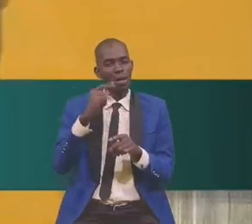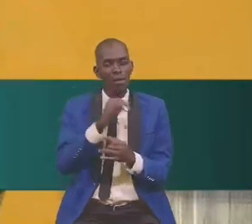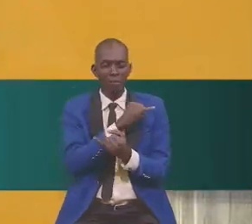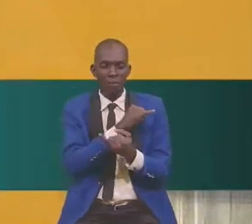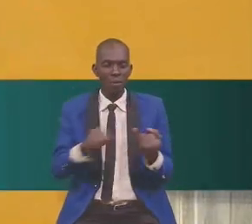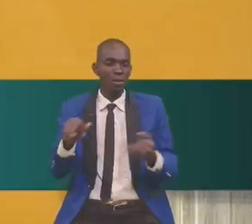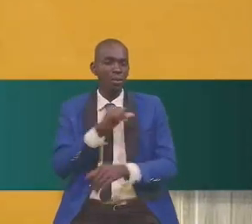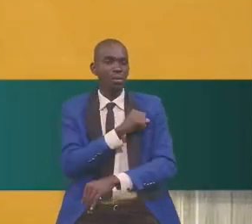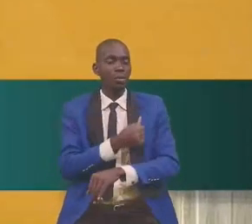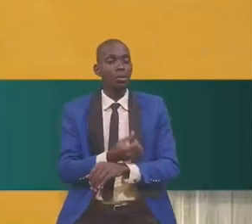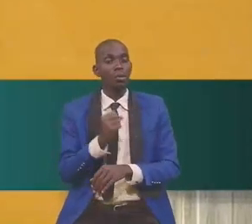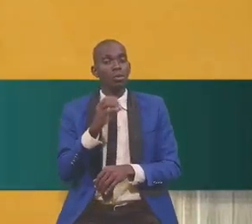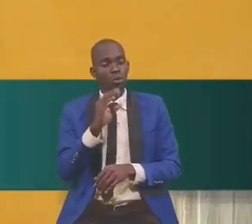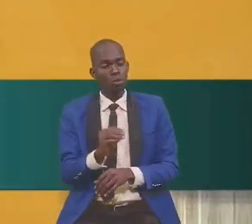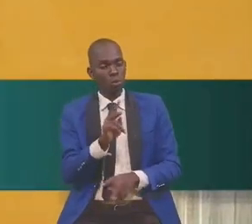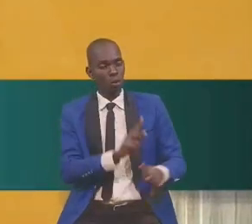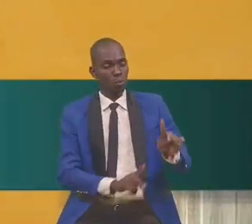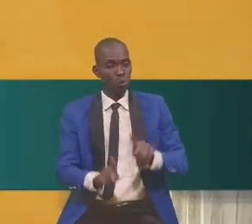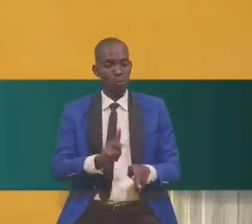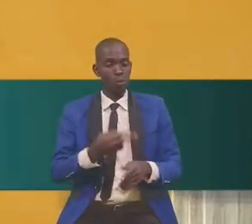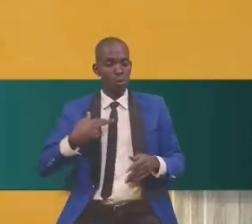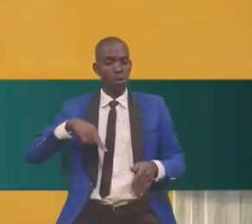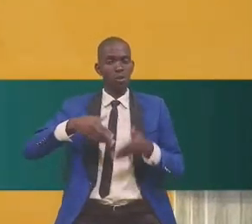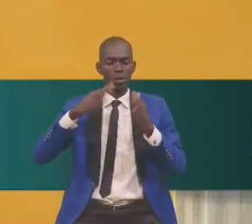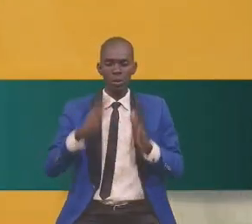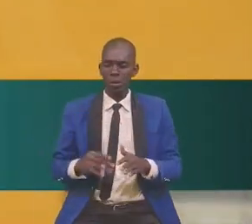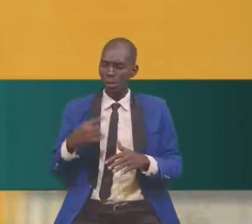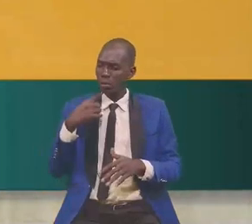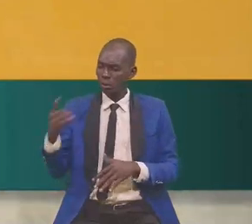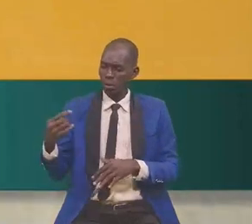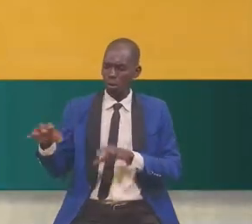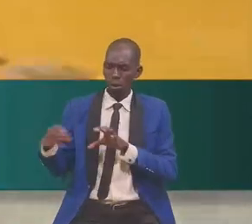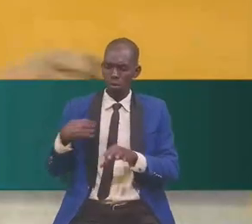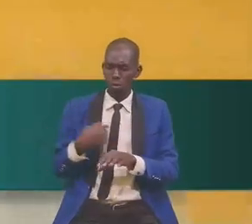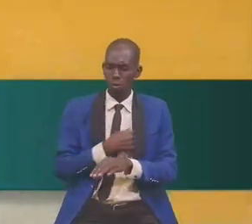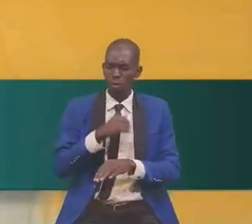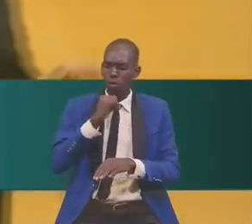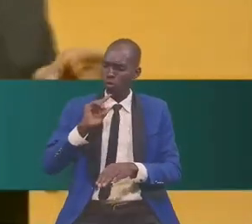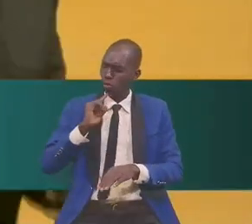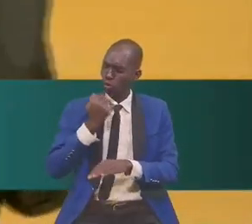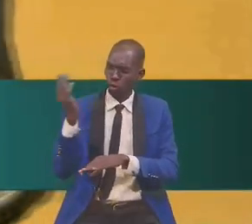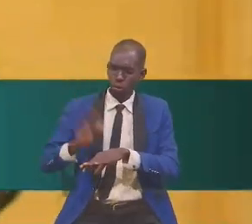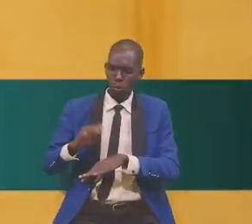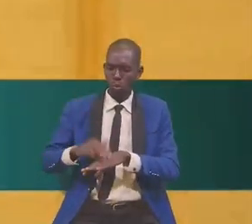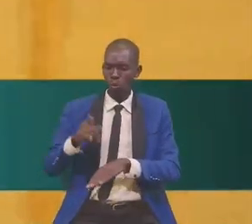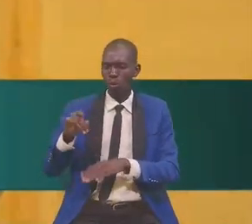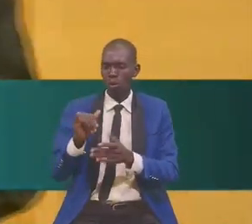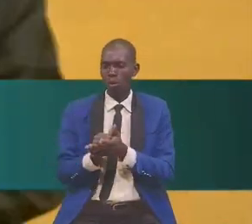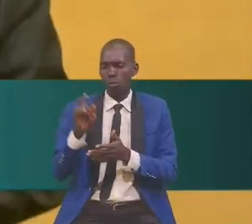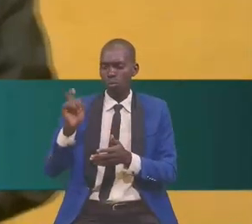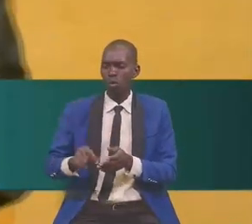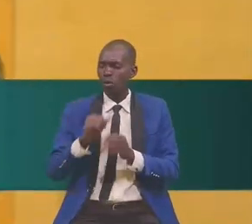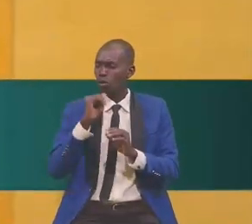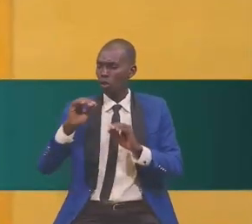lui répondirent, ne vous avons-nous pas défendu expressement d'enseigner en ce nom-là? Et